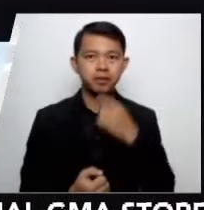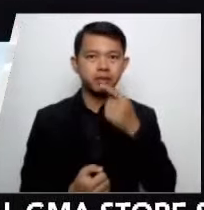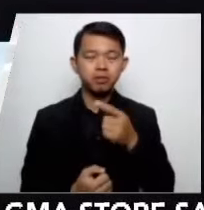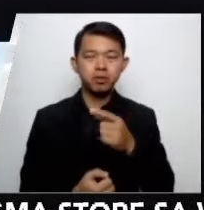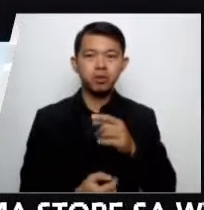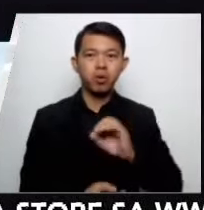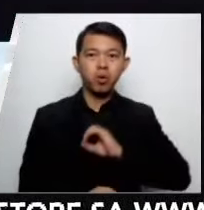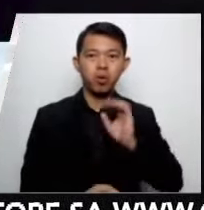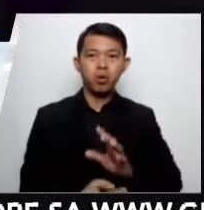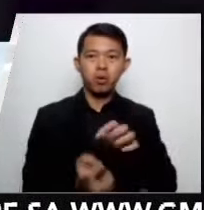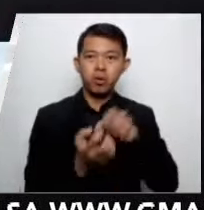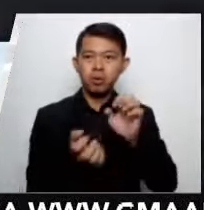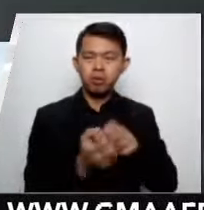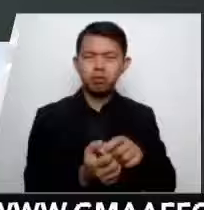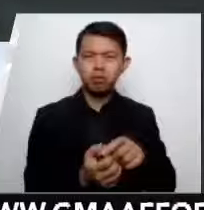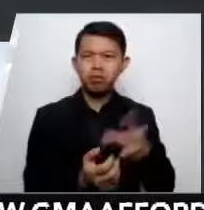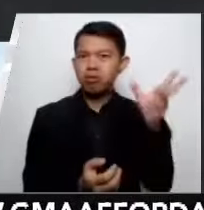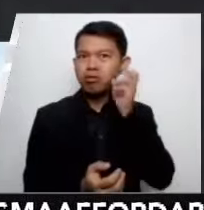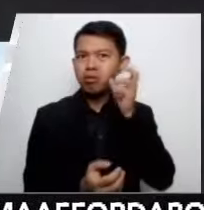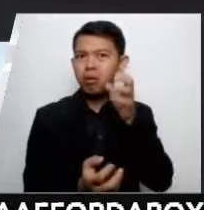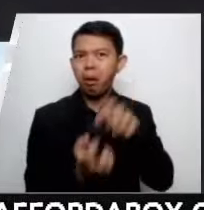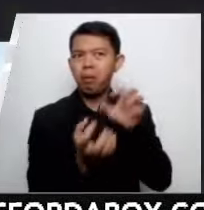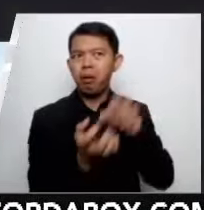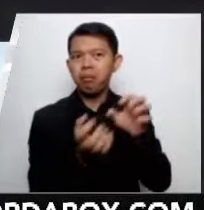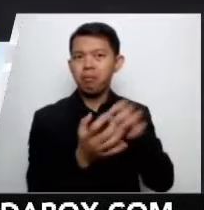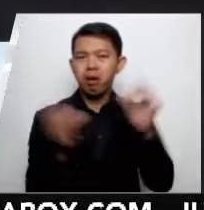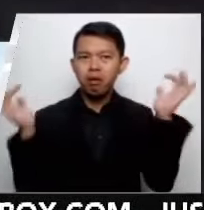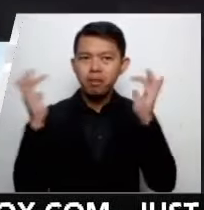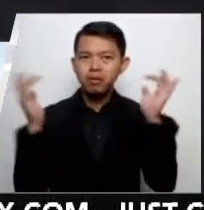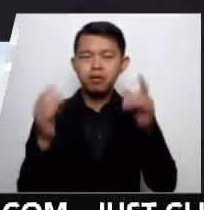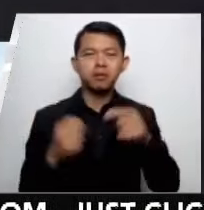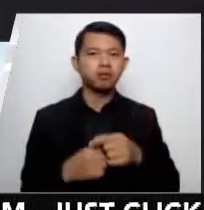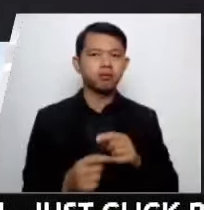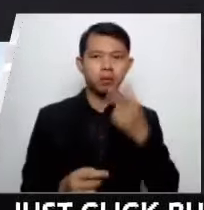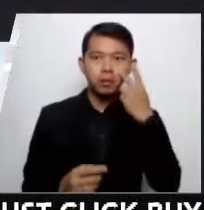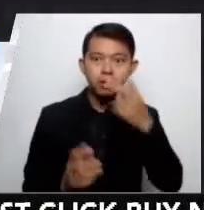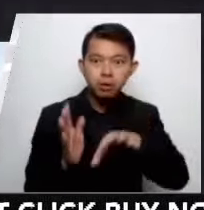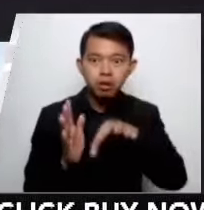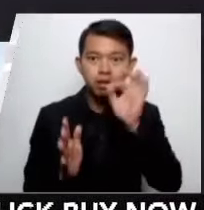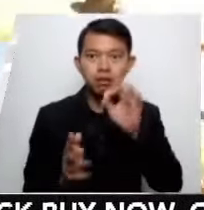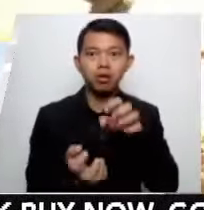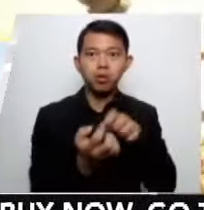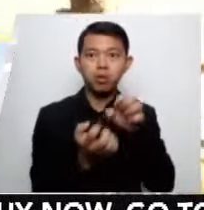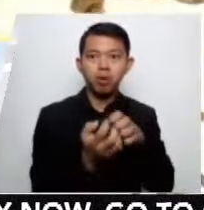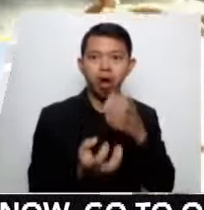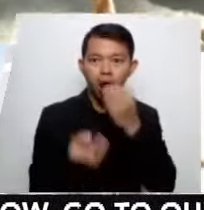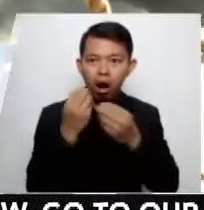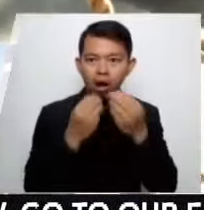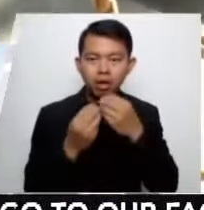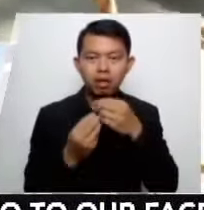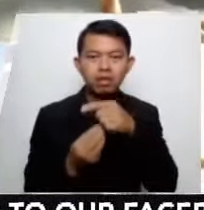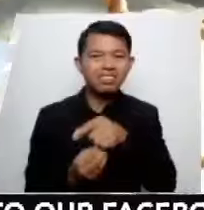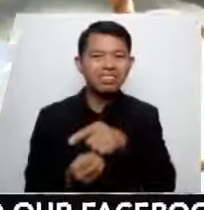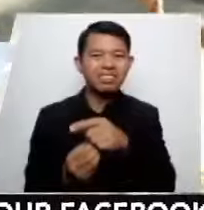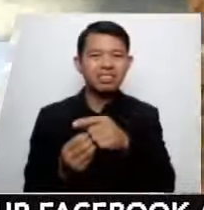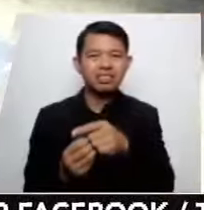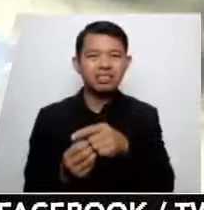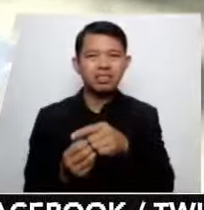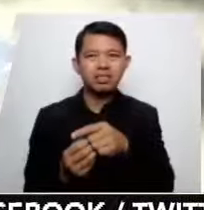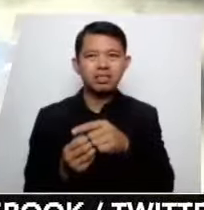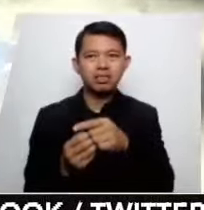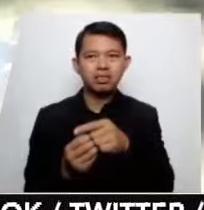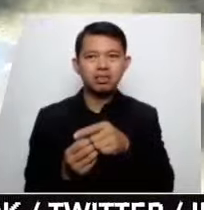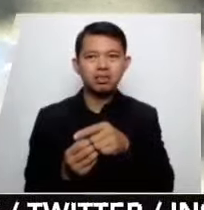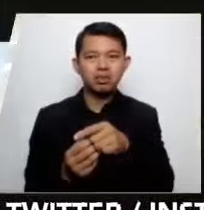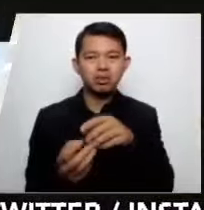tahol ng mga aso. Doon na niya nakita na kinakain ng isang asong gala ang isa niyang tuta. Sugatan naman sa dibdib